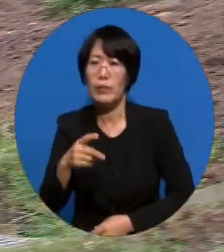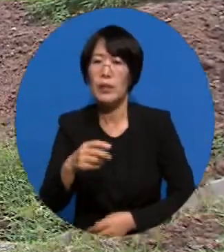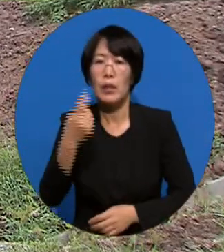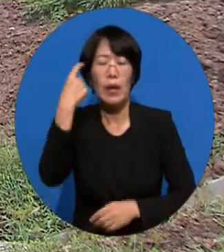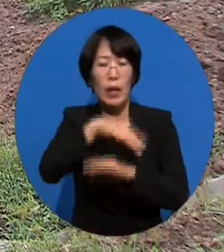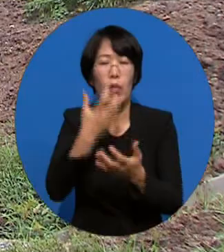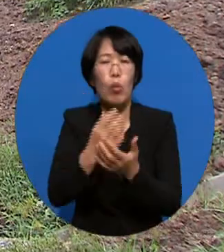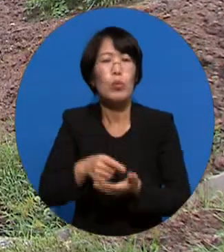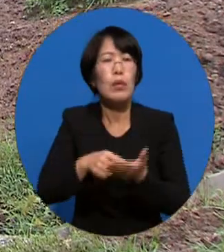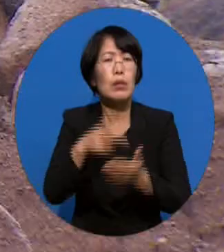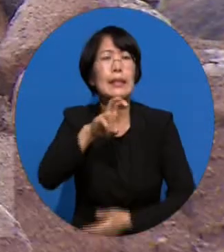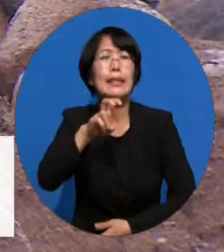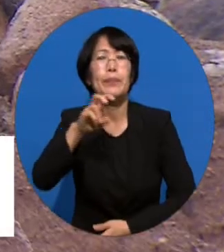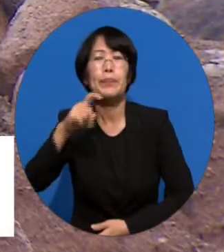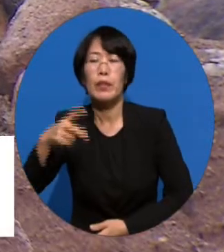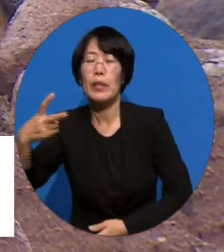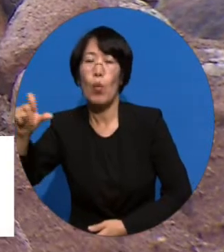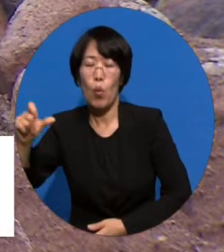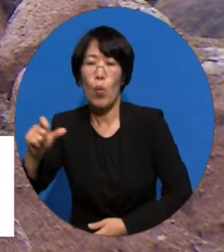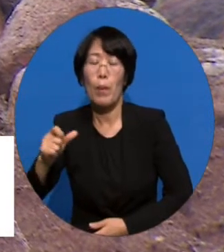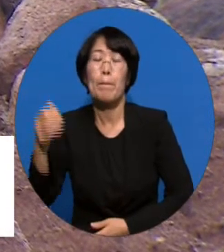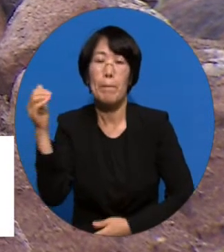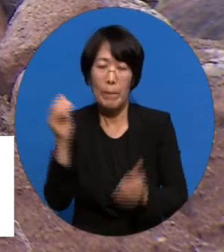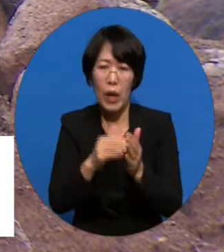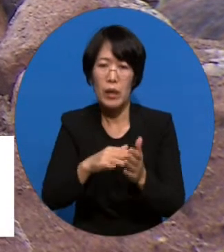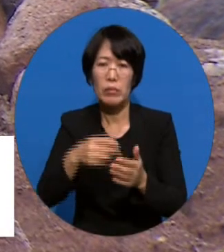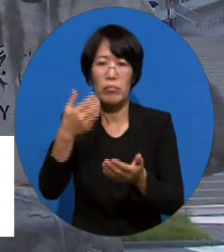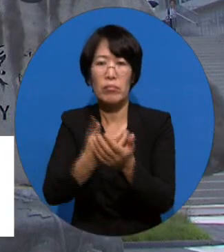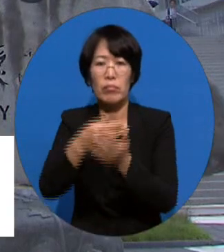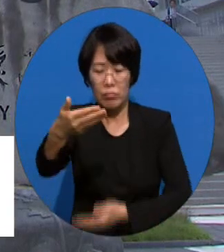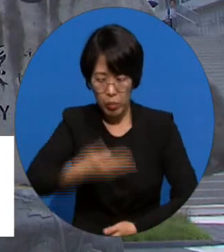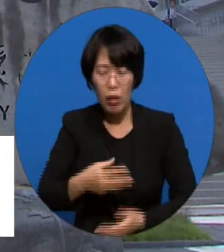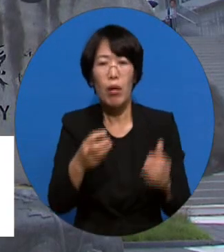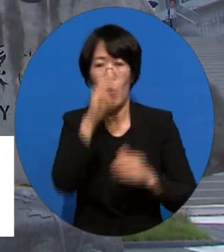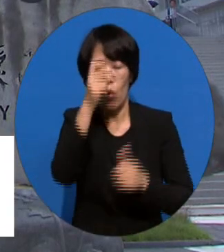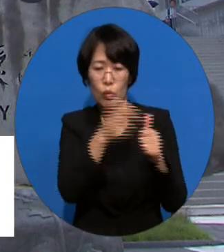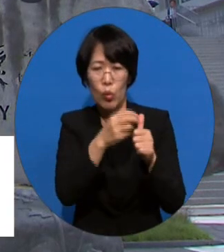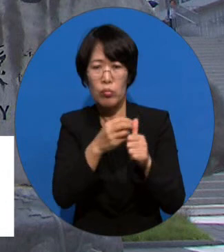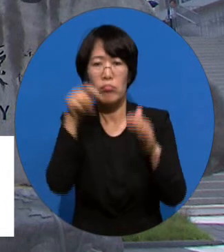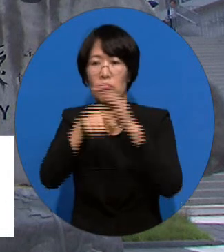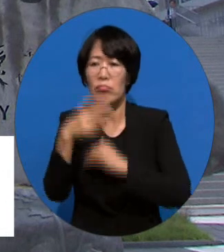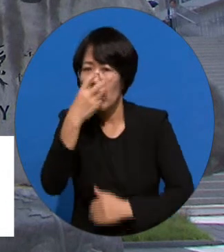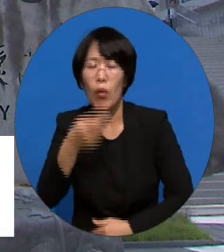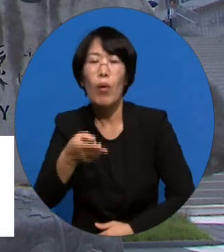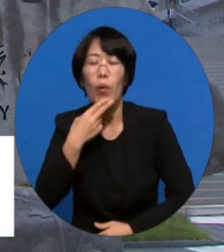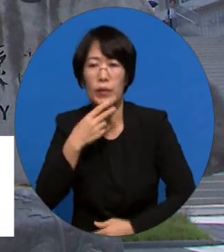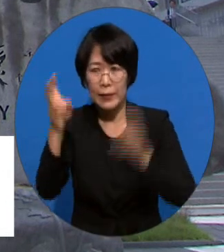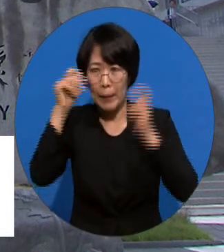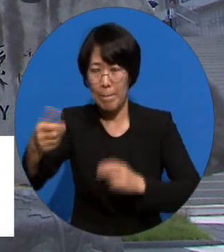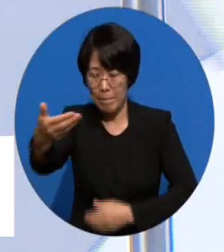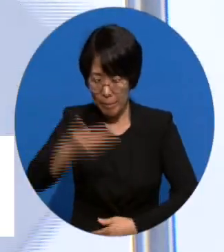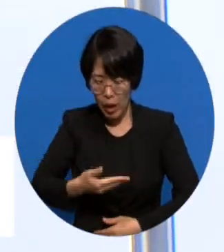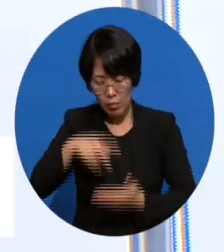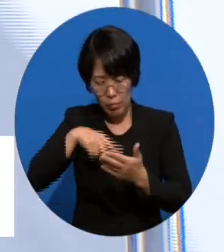계획서를 제출했습니다. 그리고 이렇게 제출된 계획서를 보고 고흥군은 현장에 나와보지 않은 채 사업주가 제출한